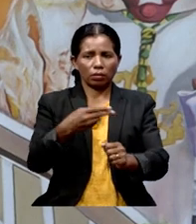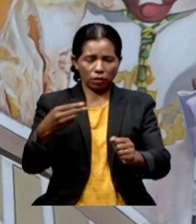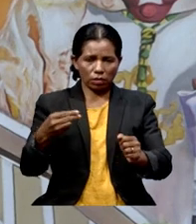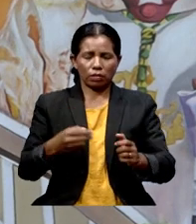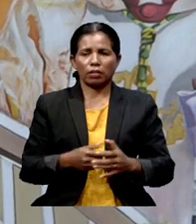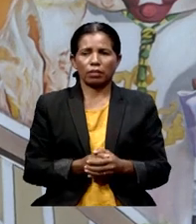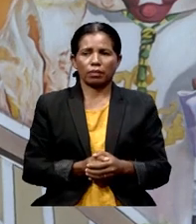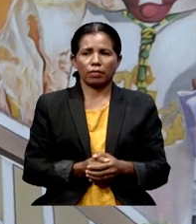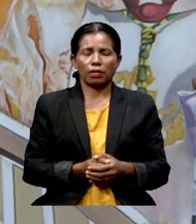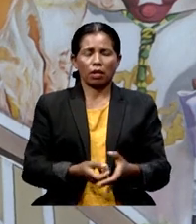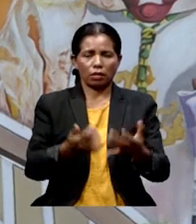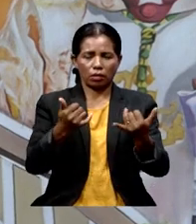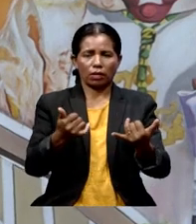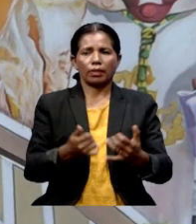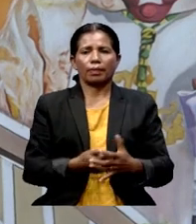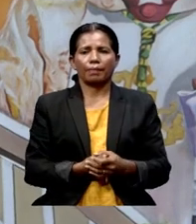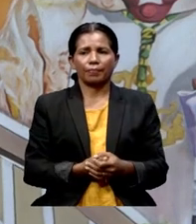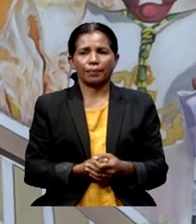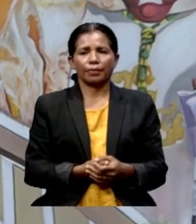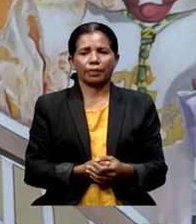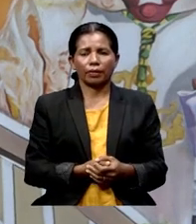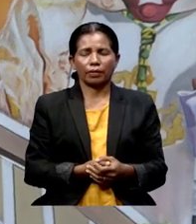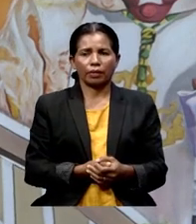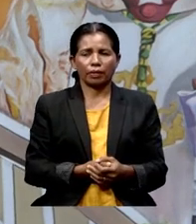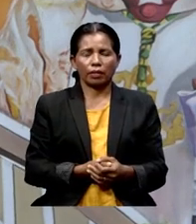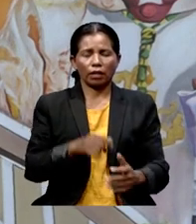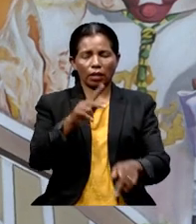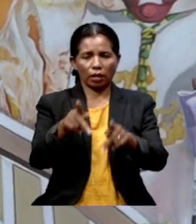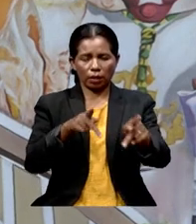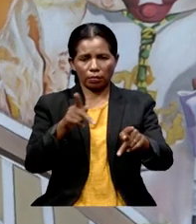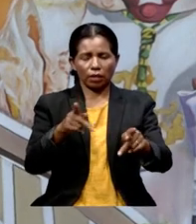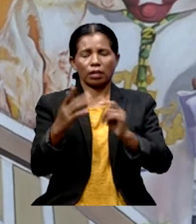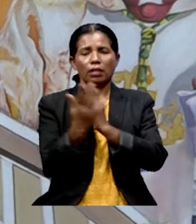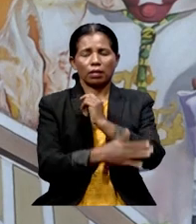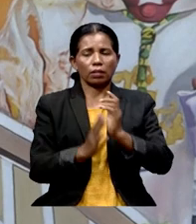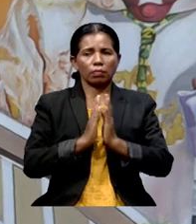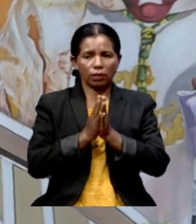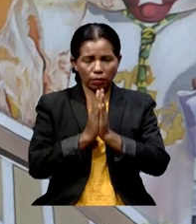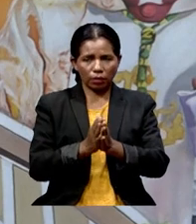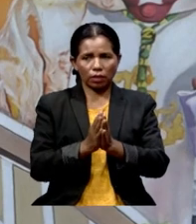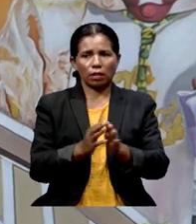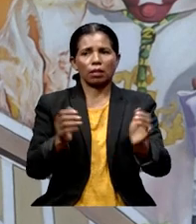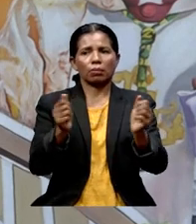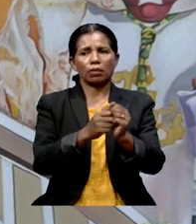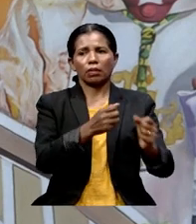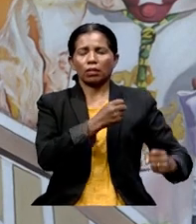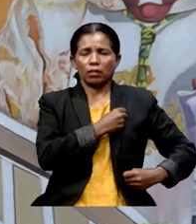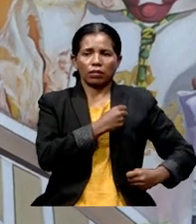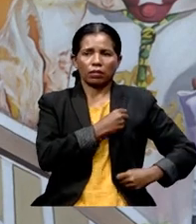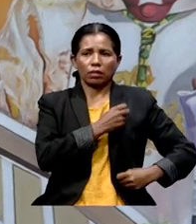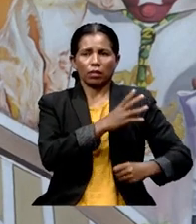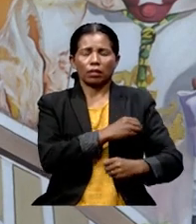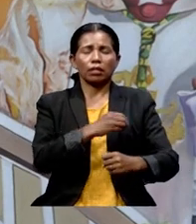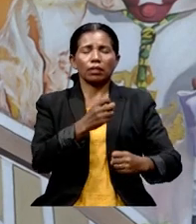eh Agora Em eh Myanmar eh okupasi Ho tentara tentara